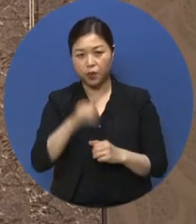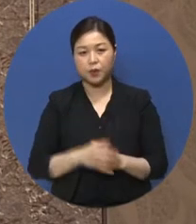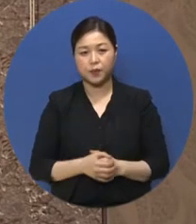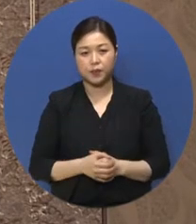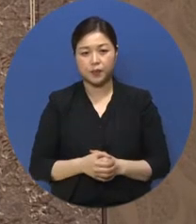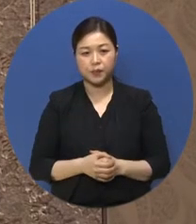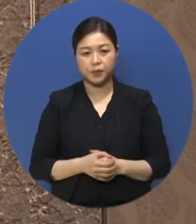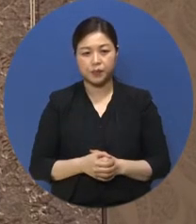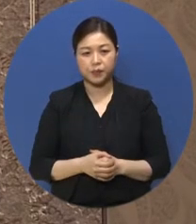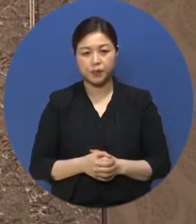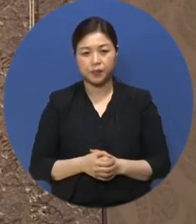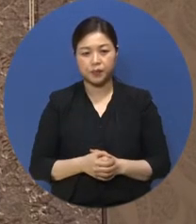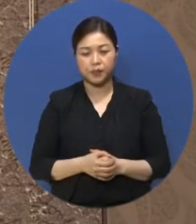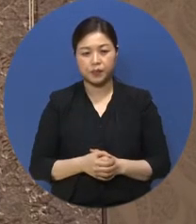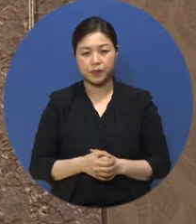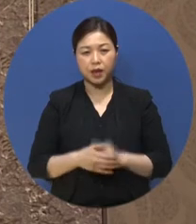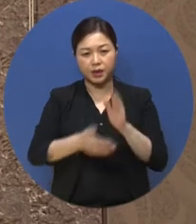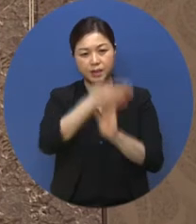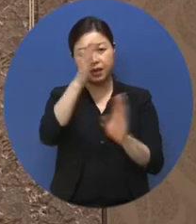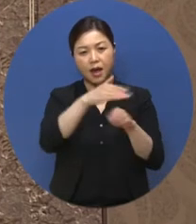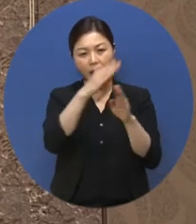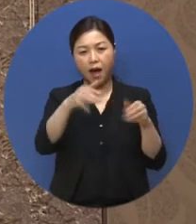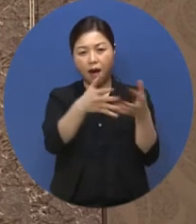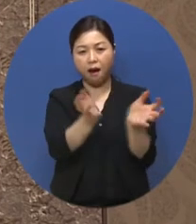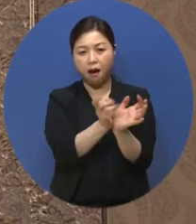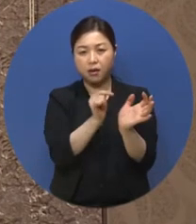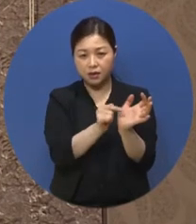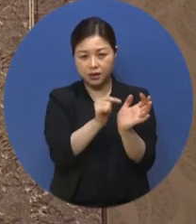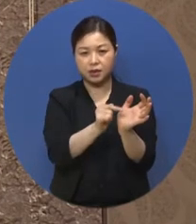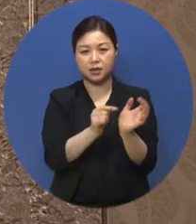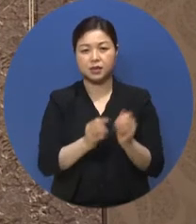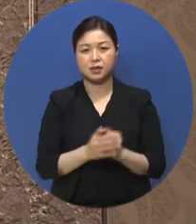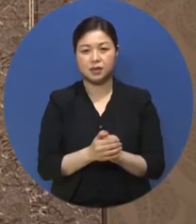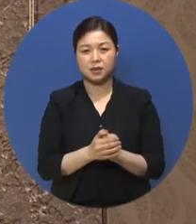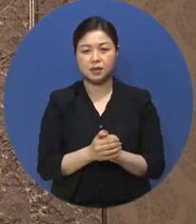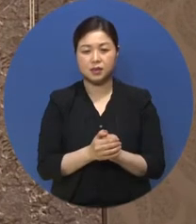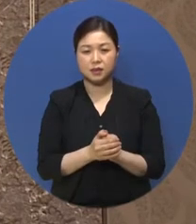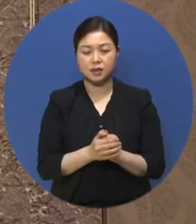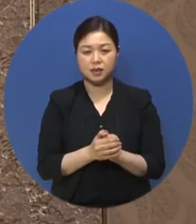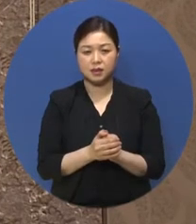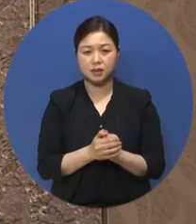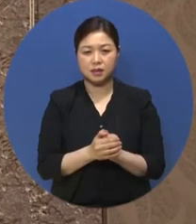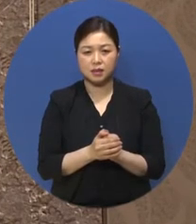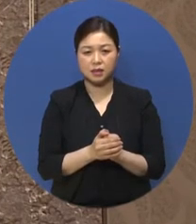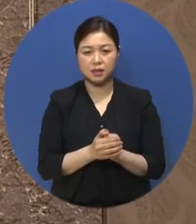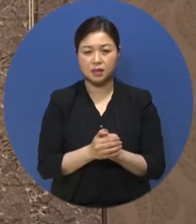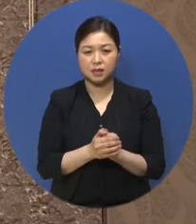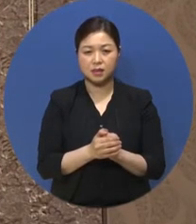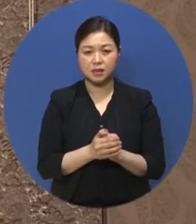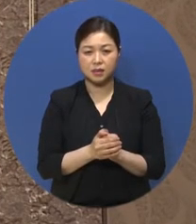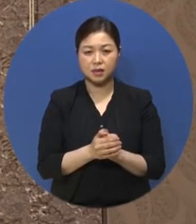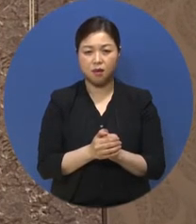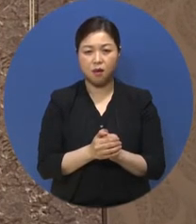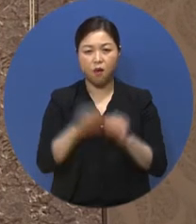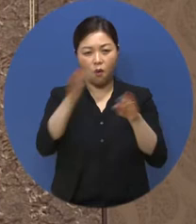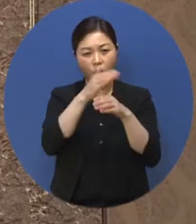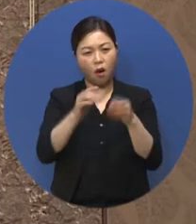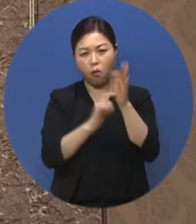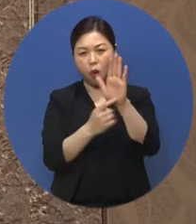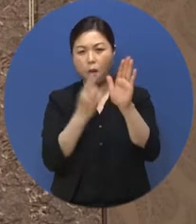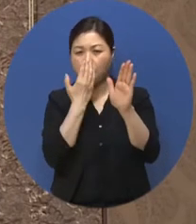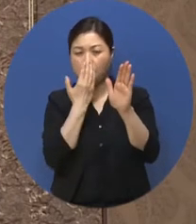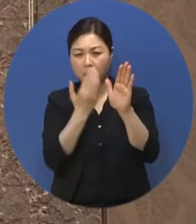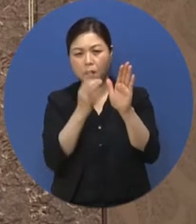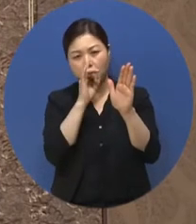있고요. 그다음에 이제 뭐 시향 같은 경우에는 이제 오프라인밖에 안 되잖아요. 이제 공연을 할 수가 없으니까 네. 대면 공연을